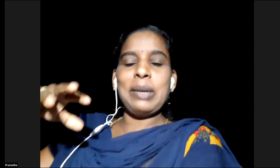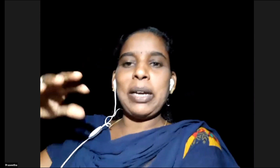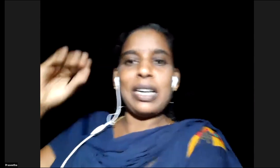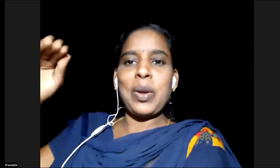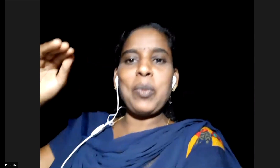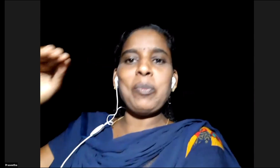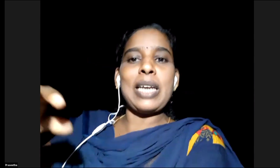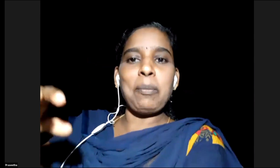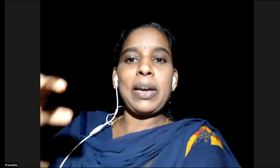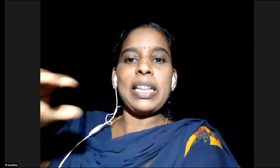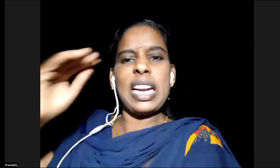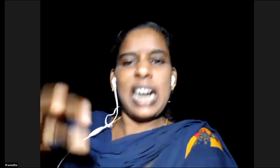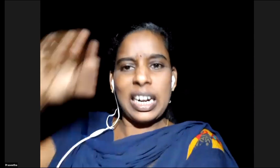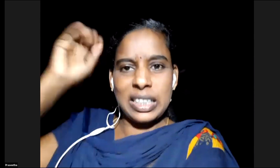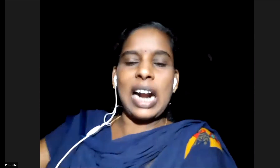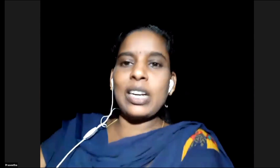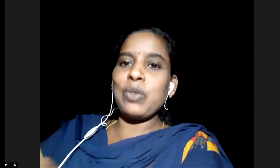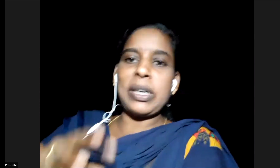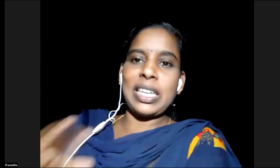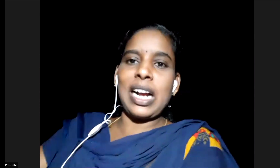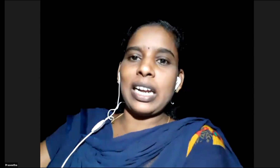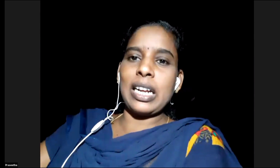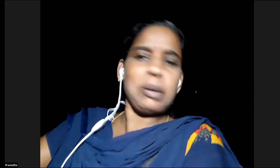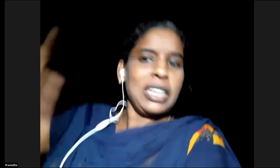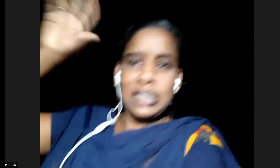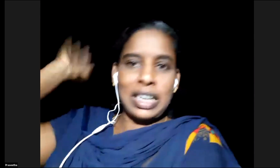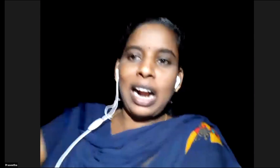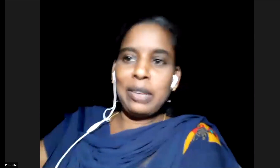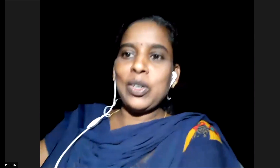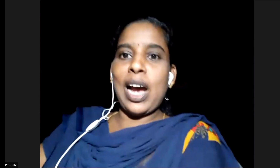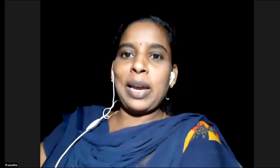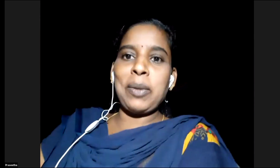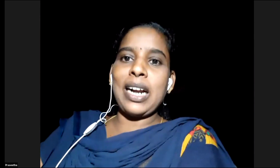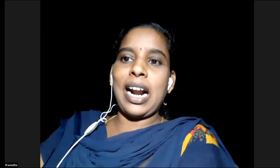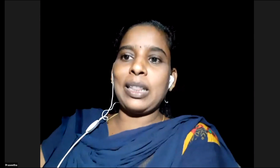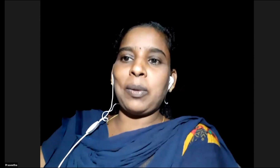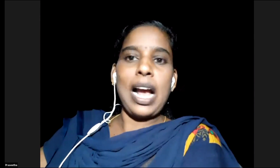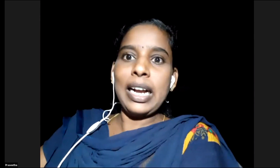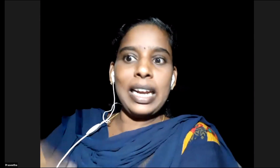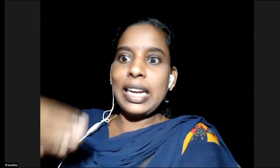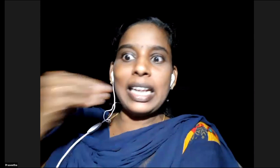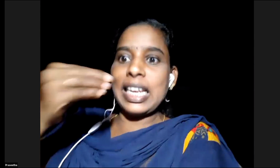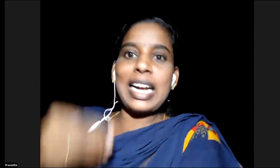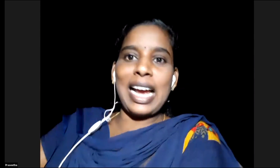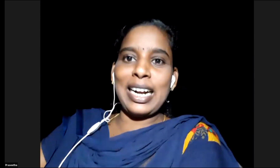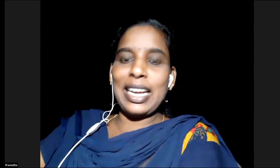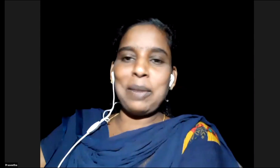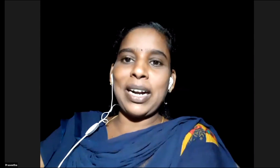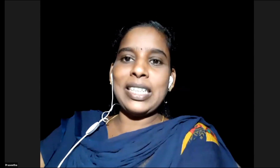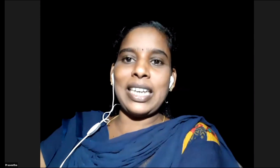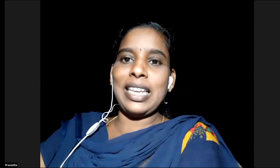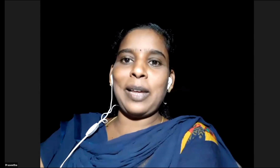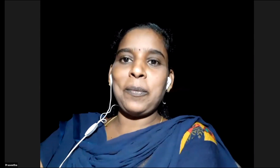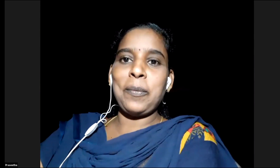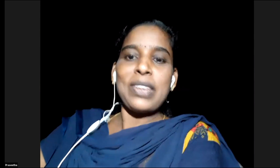വിഷയാണ്. മറ്റുള്ളവരുടെ മുമ്പിൽ ചിലപ്പോ എന്തെങ്കിലുമൊക്കെ കാണിച്ച് നാണം കെടുത്തു, ഭക്ഷണ കാര്യങ്ങളൊക്കെ ചാടി വീഴും, ആയ പിന്നെ കാണാത്ത പോലെ. അങ്ങനെയുള്ള ചില കാര്യങ്ങളൊക്കെ ഈ